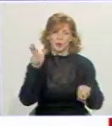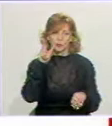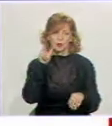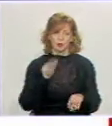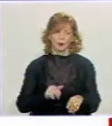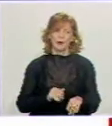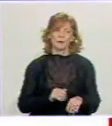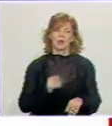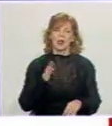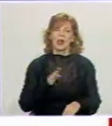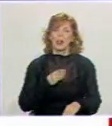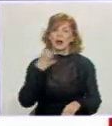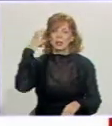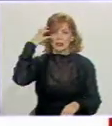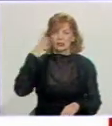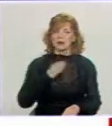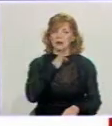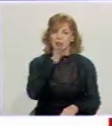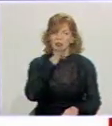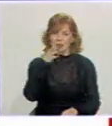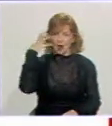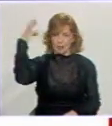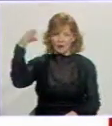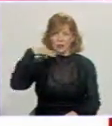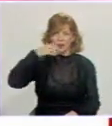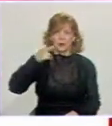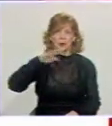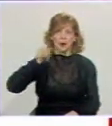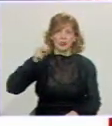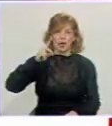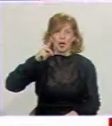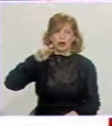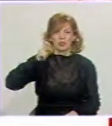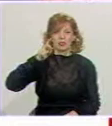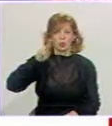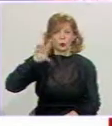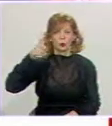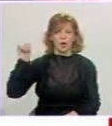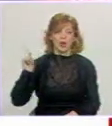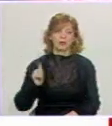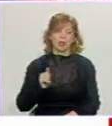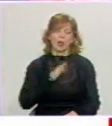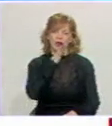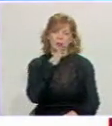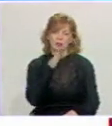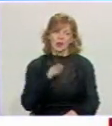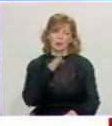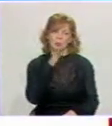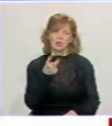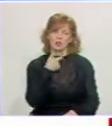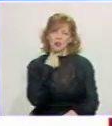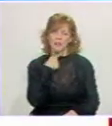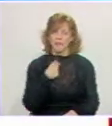Maria Răducanu, una dintre cele mai bune voci ale jazzului românesc, a susținut un concert de muzică veche europeană și fado, combinată cu